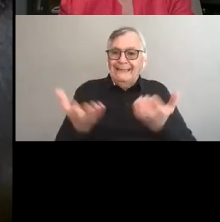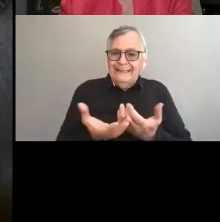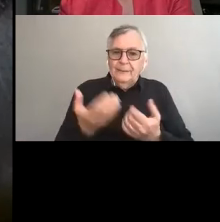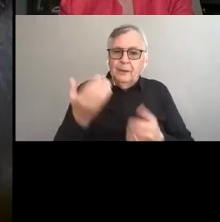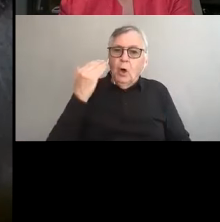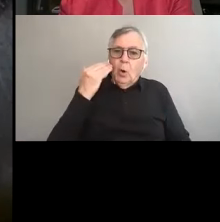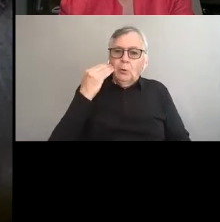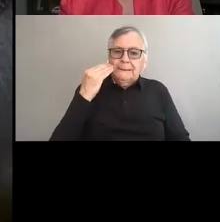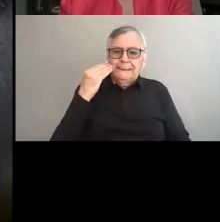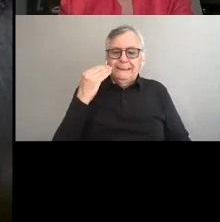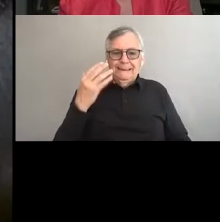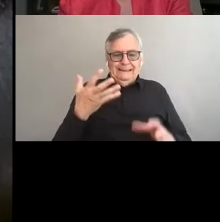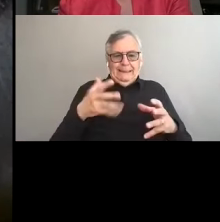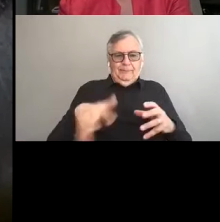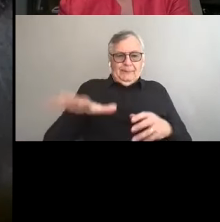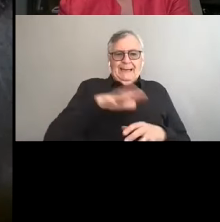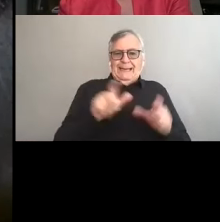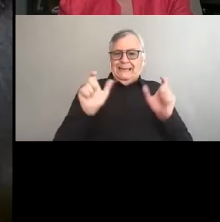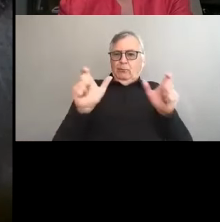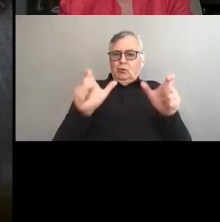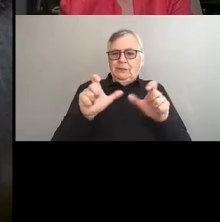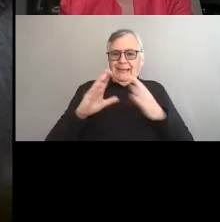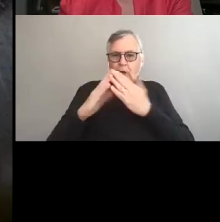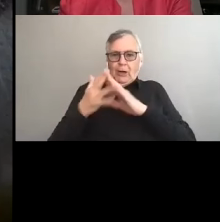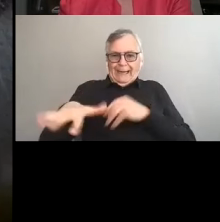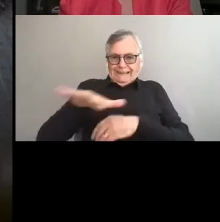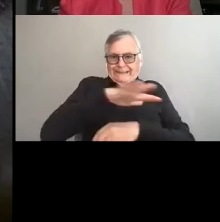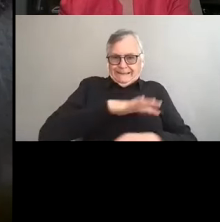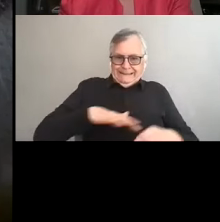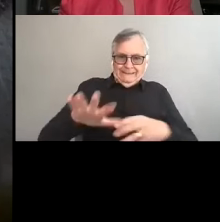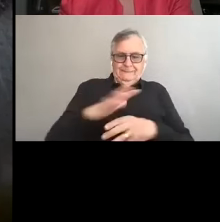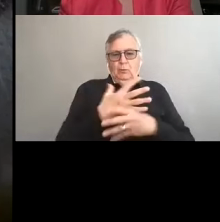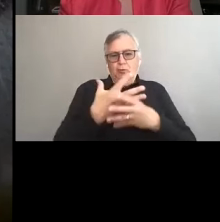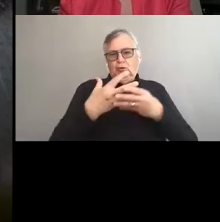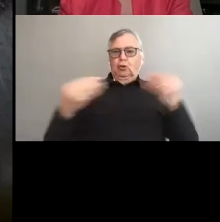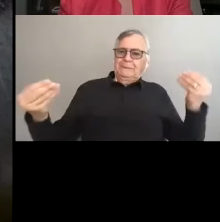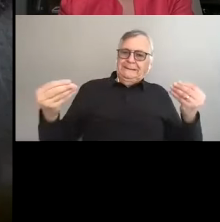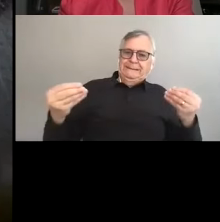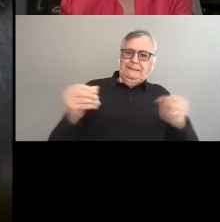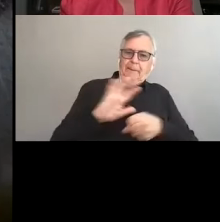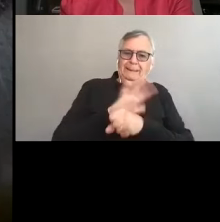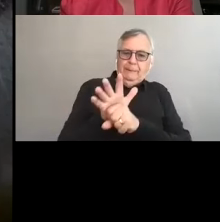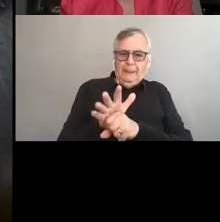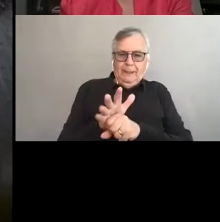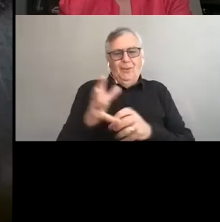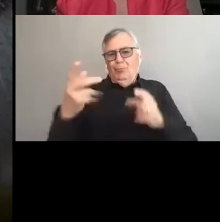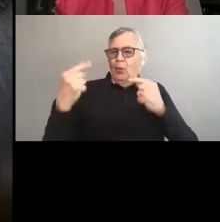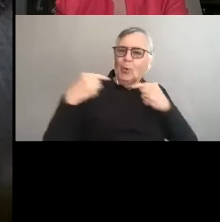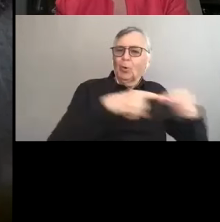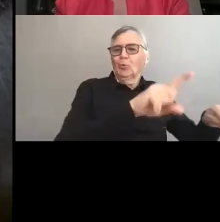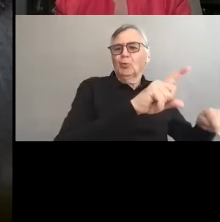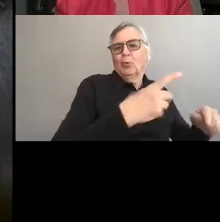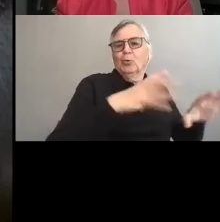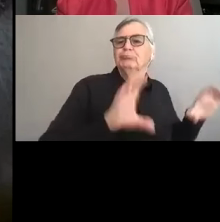que c'est l'immunité collective qui va nous sortir de cette pandémie-là, qui va nous permettre de pouvoir vaquer à nos occupations,